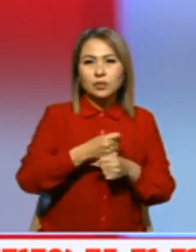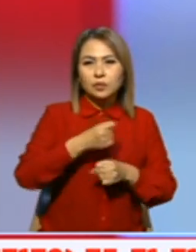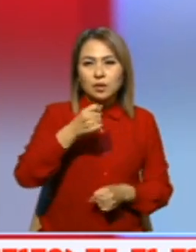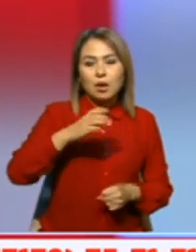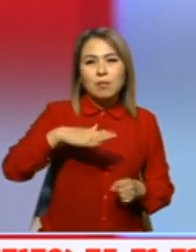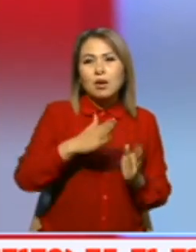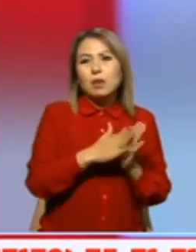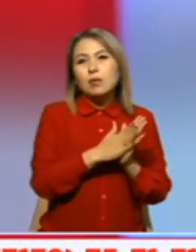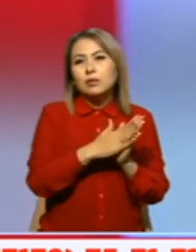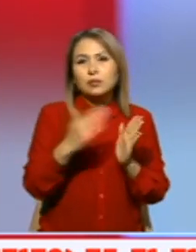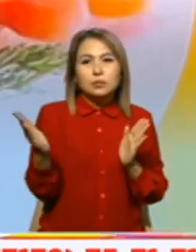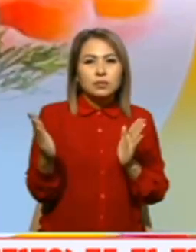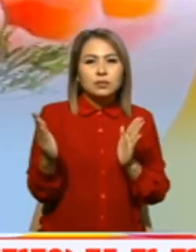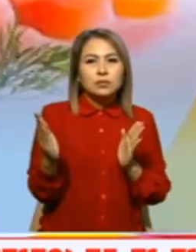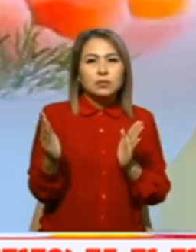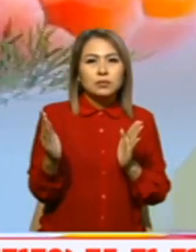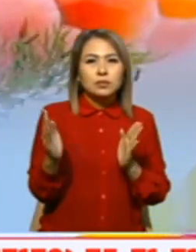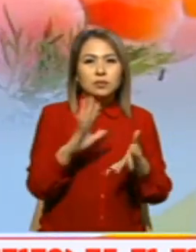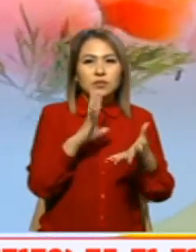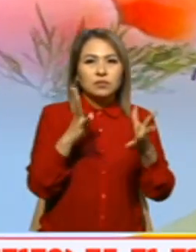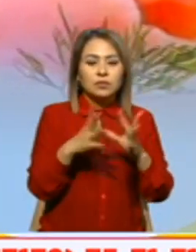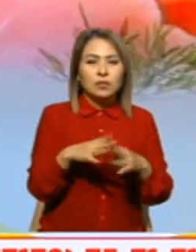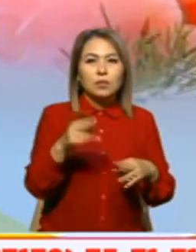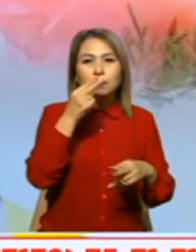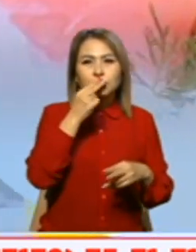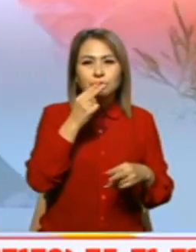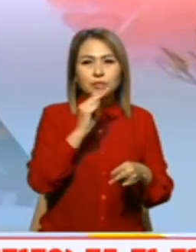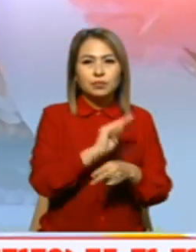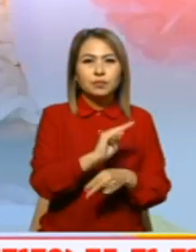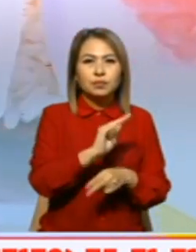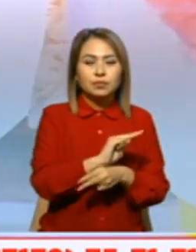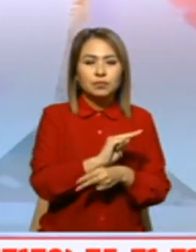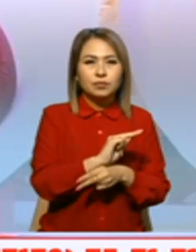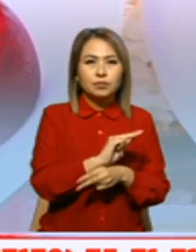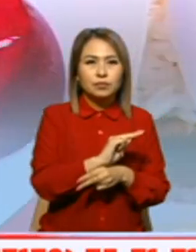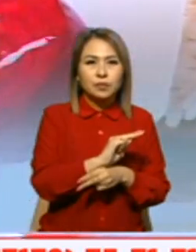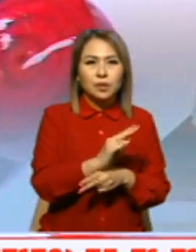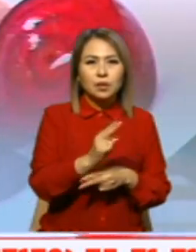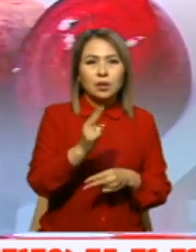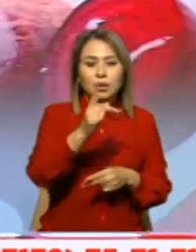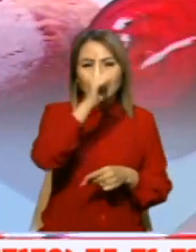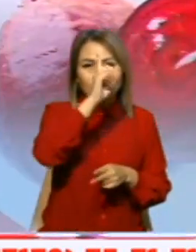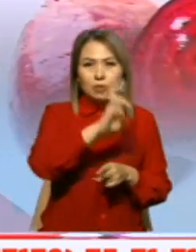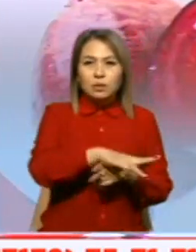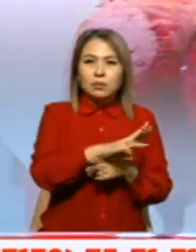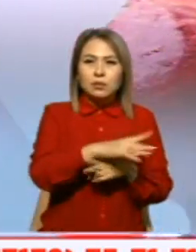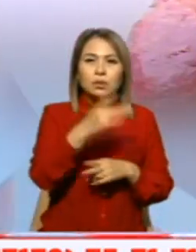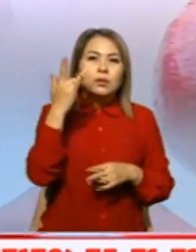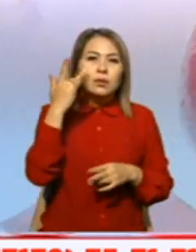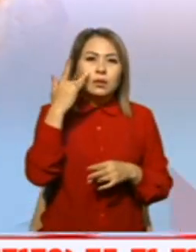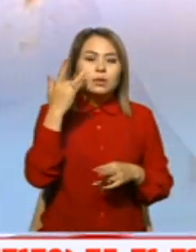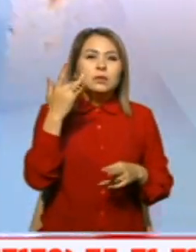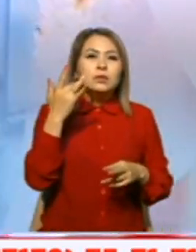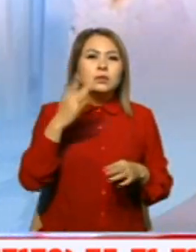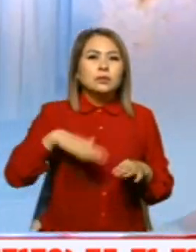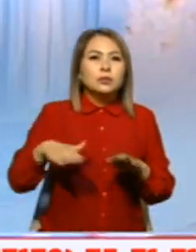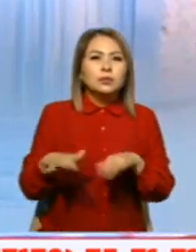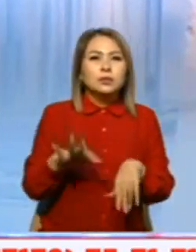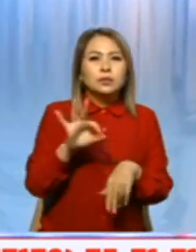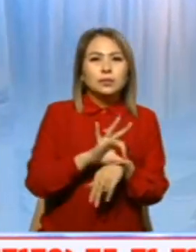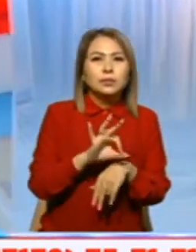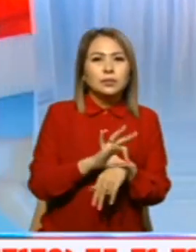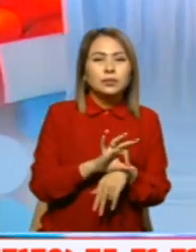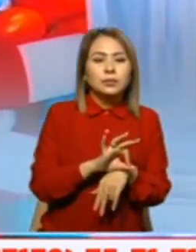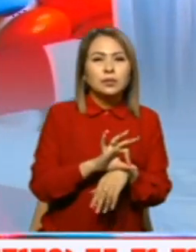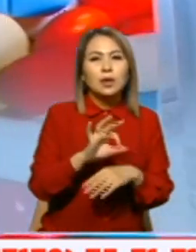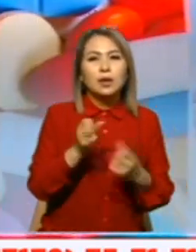одан кейін біз балаларға жалпы столдан тамақтануды ұсына саламыз. Көп мән бермей кетеміз, иә? Көп жағдайда. Одан кейінгі аурулардың,